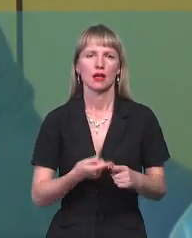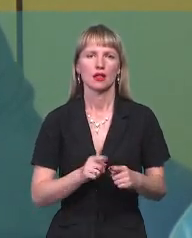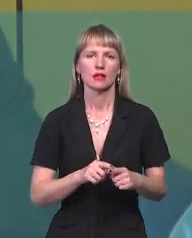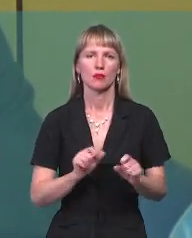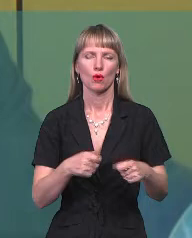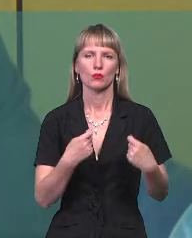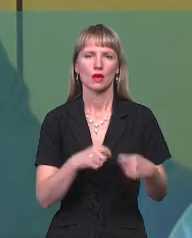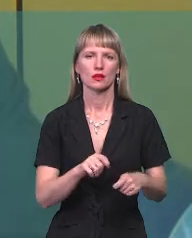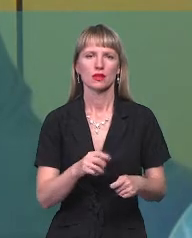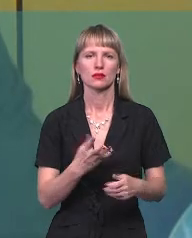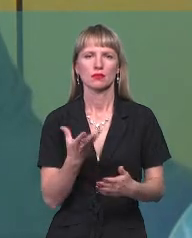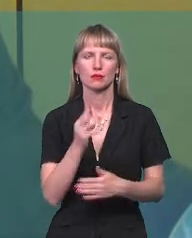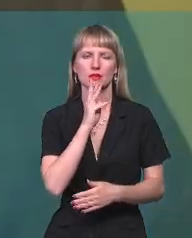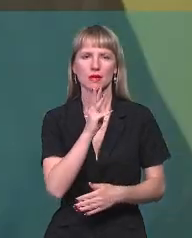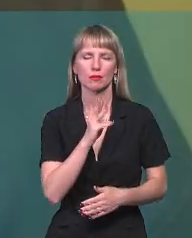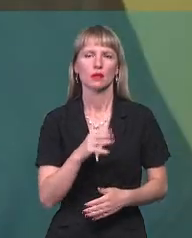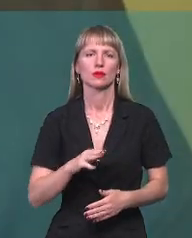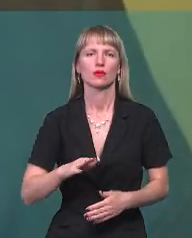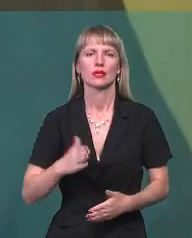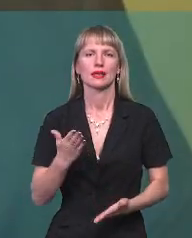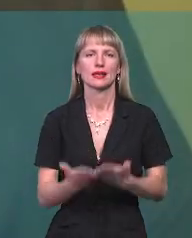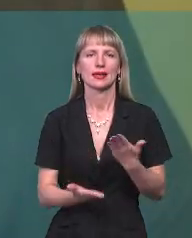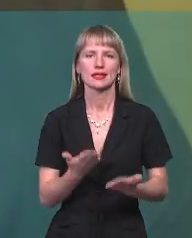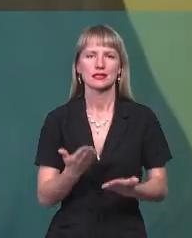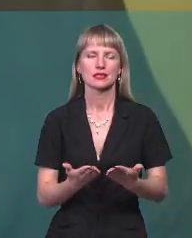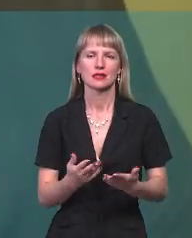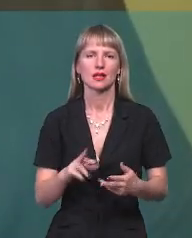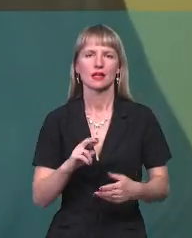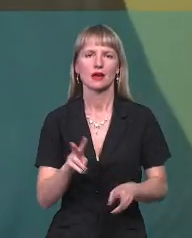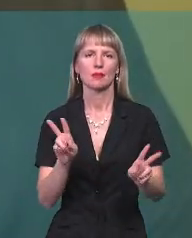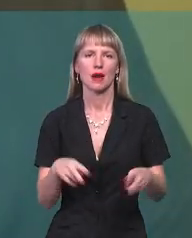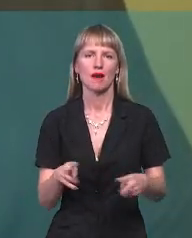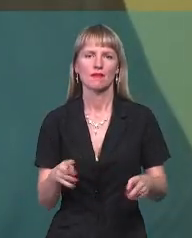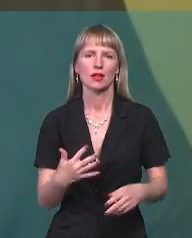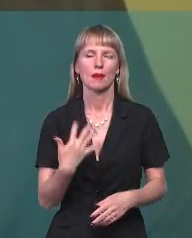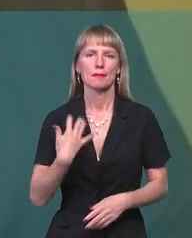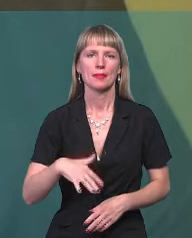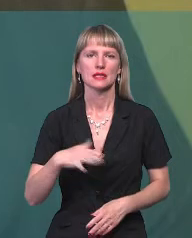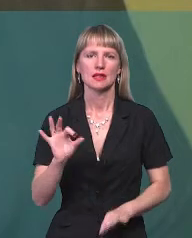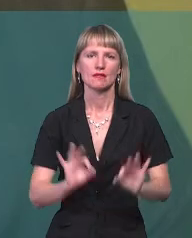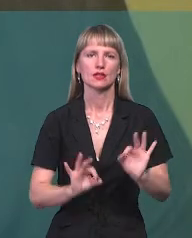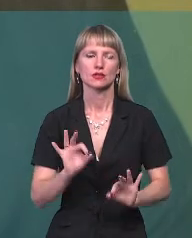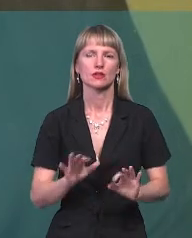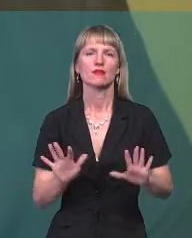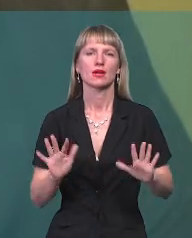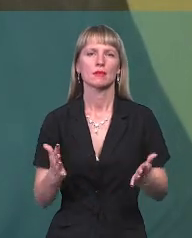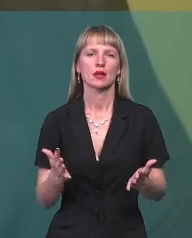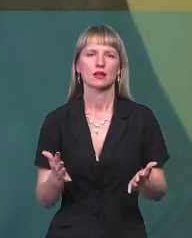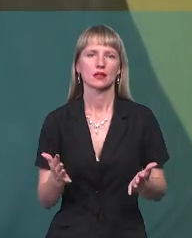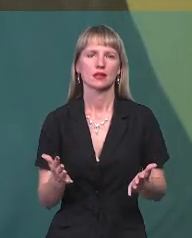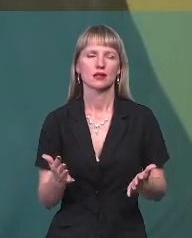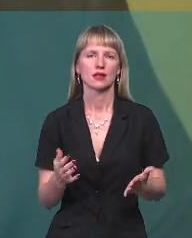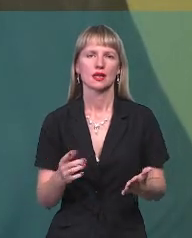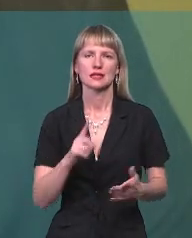Однак ми всі повинні розуміти, що, як правило, в 50% випадках